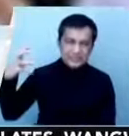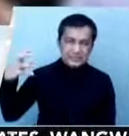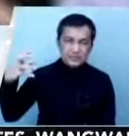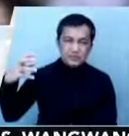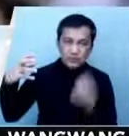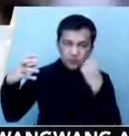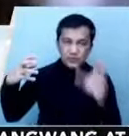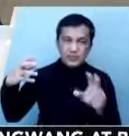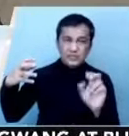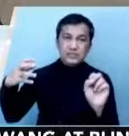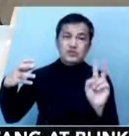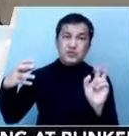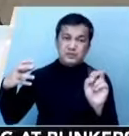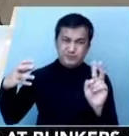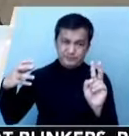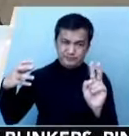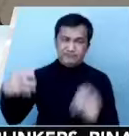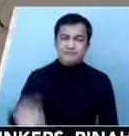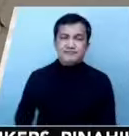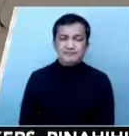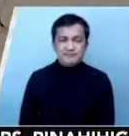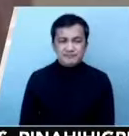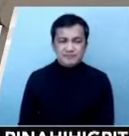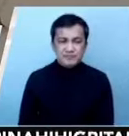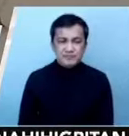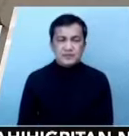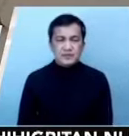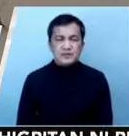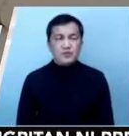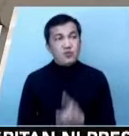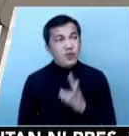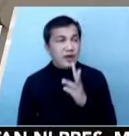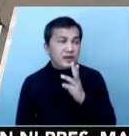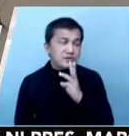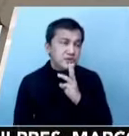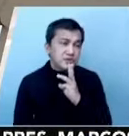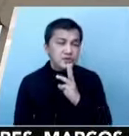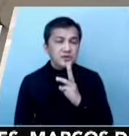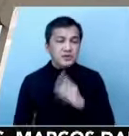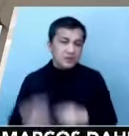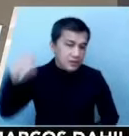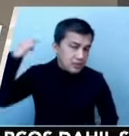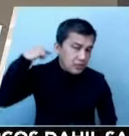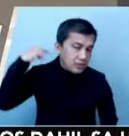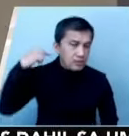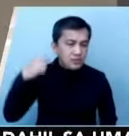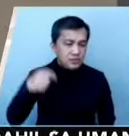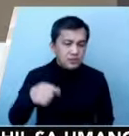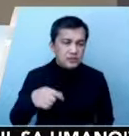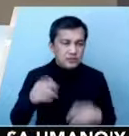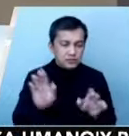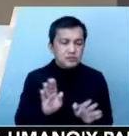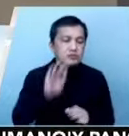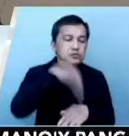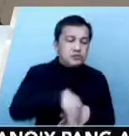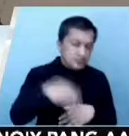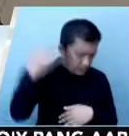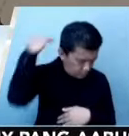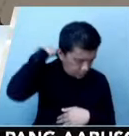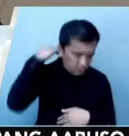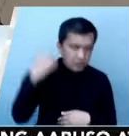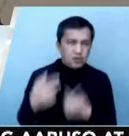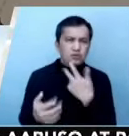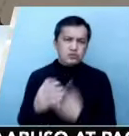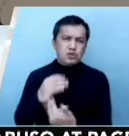ng tanghali. More on, ano lang po sila, water, tapos yung likod po nila, lalagyan ko talaga ng sapin. Nagkaubo po yung tatlo ko. Sa tingin